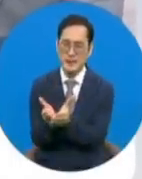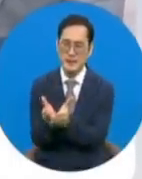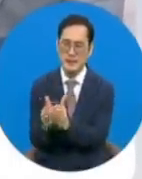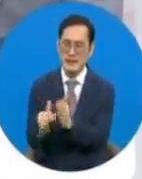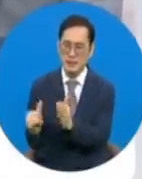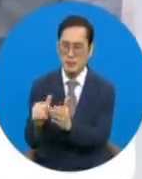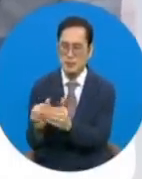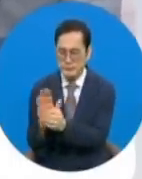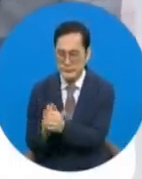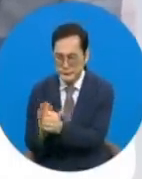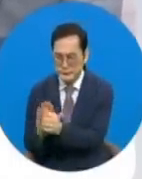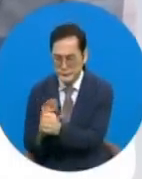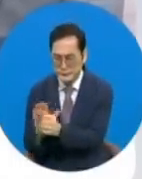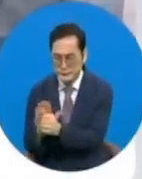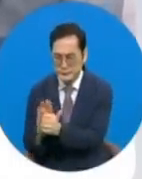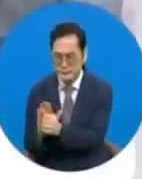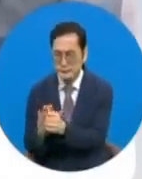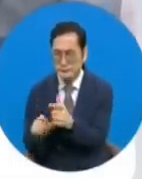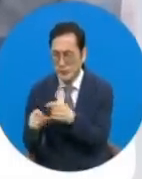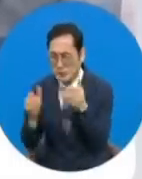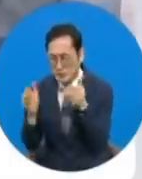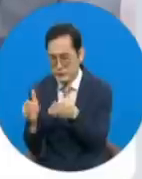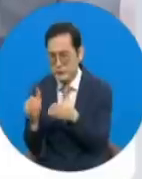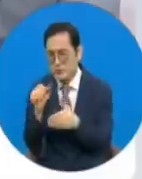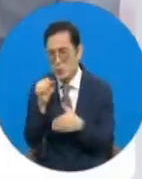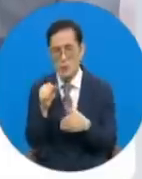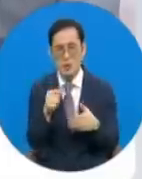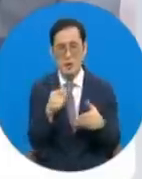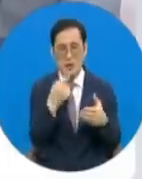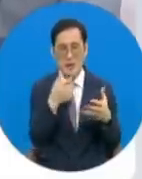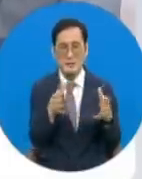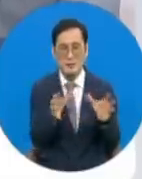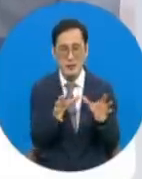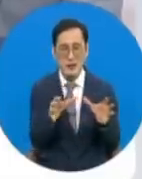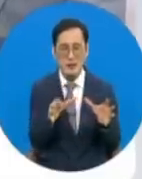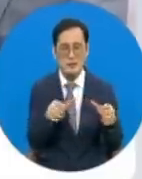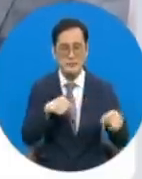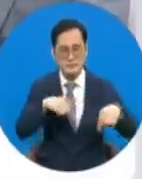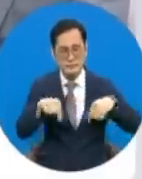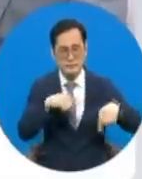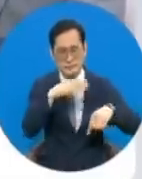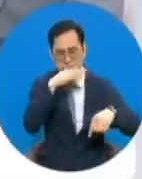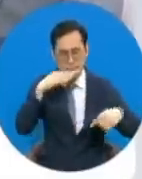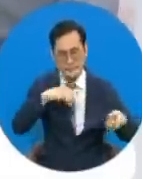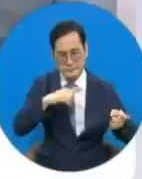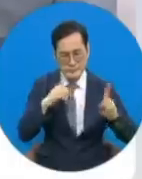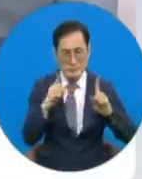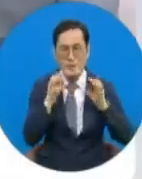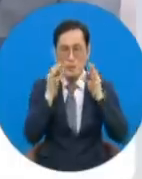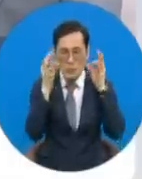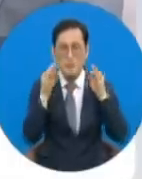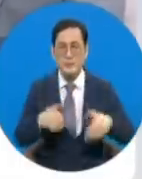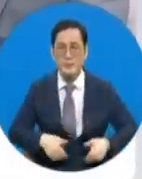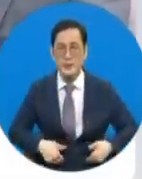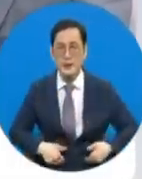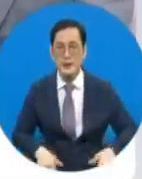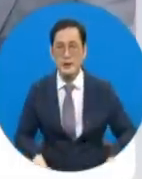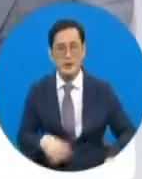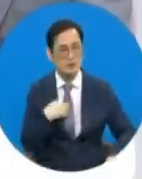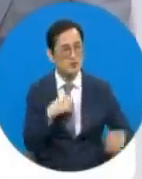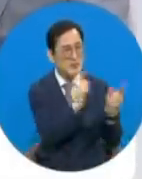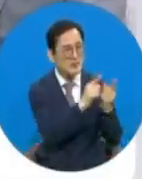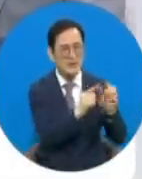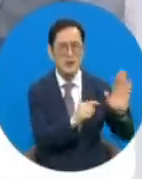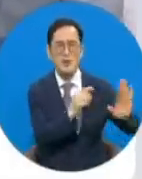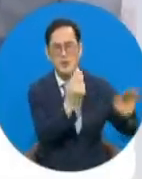어떤 합리적 대안들을 만들어서 당을 조금 안정화시키고 이재명 대표도 그다음에 권칠성 대변인도 일단은